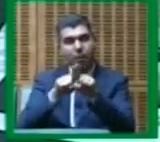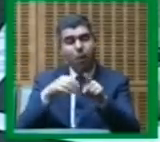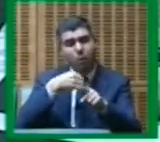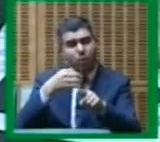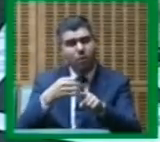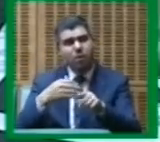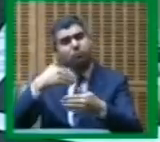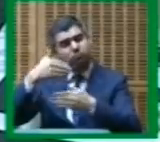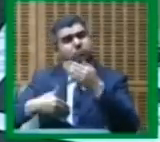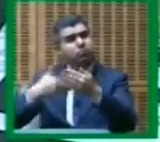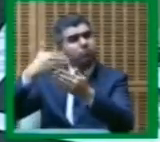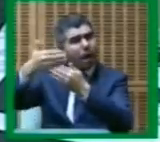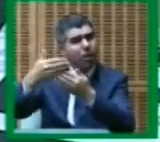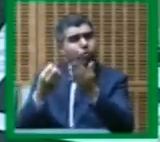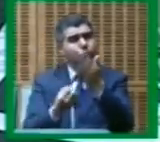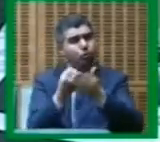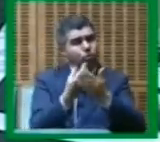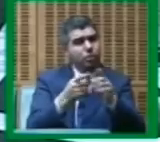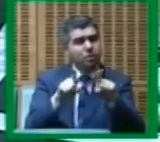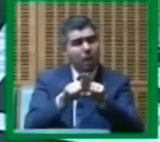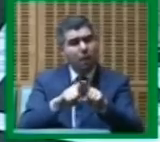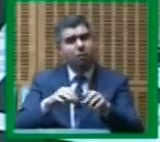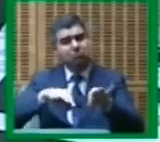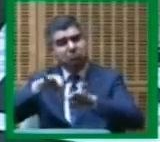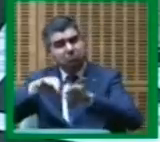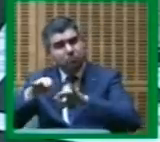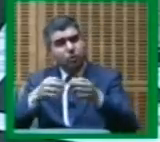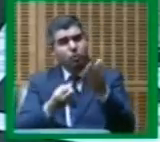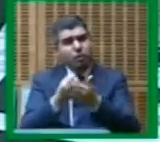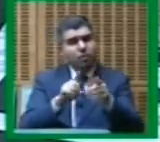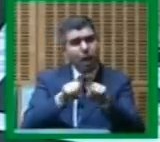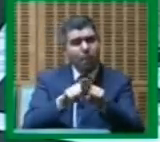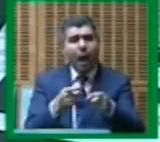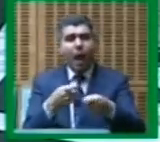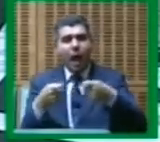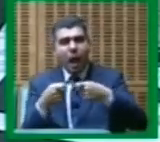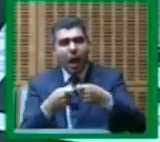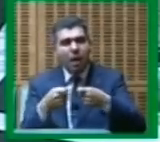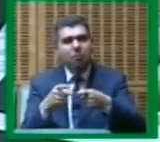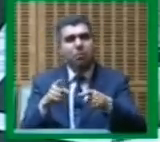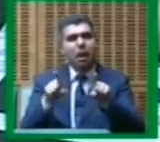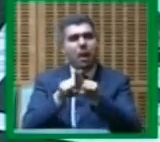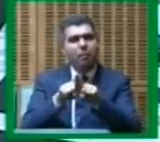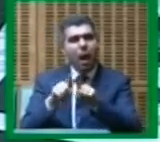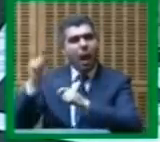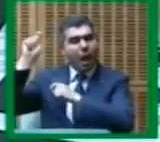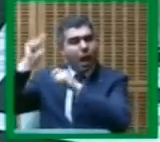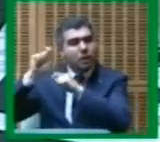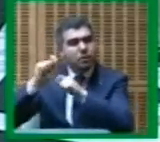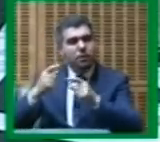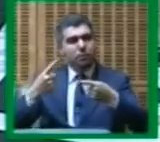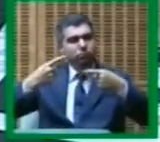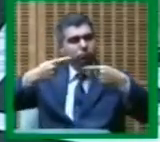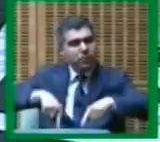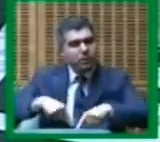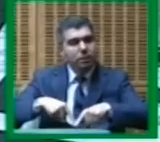يمكن نتغلبوا عليها، نحطوا إمكانيات ونهيئوا أرضية وبنية تحتية. حروب يمكن نأمنوا بالأمن، نهبطوا ترسانة أمنية ونقدروا نأمنوا التواجد